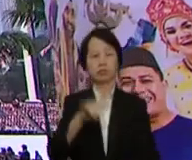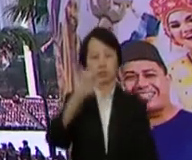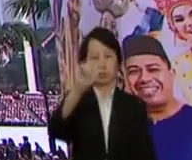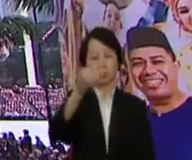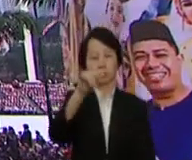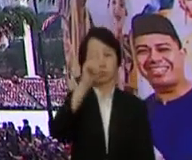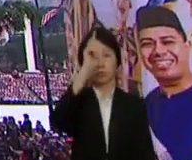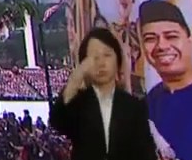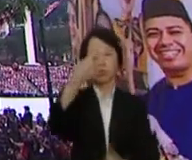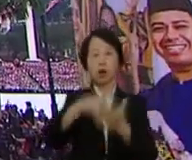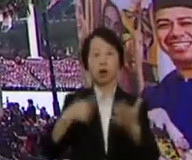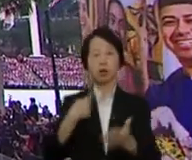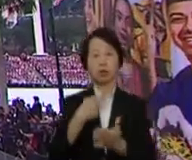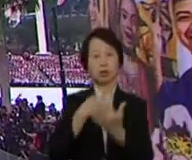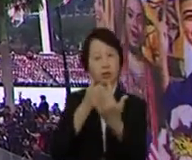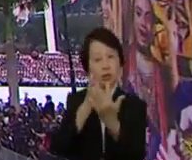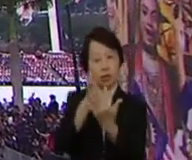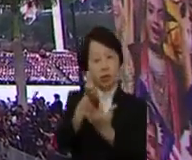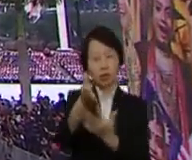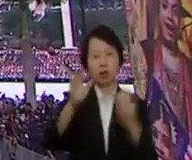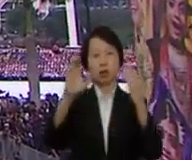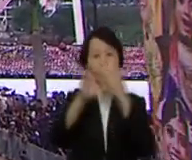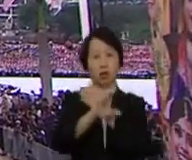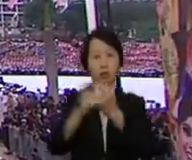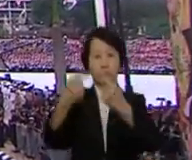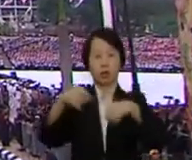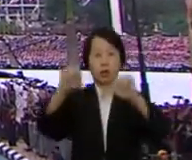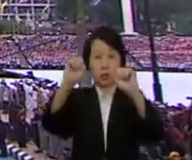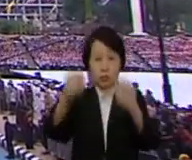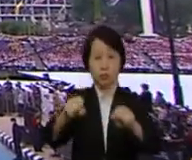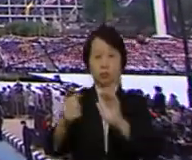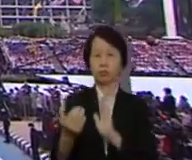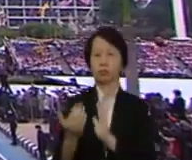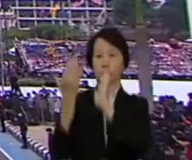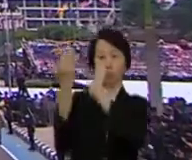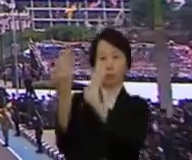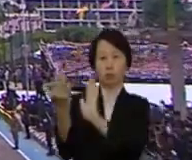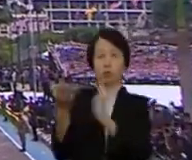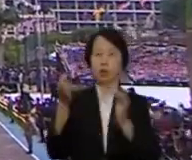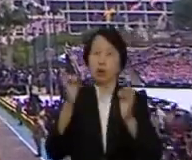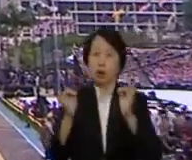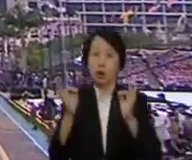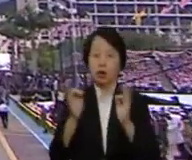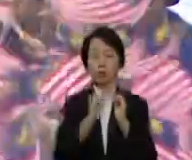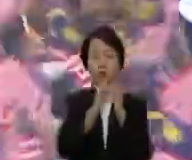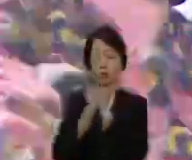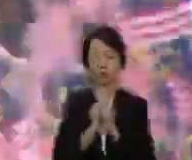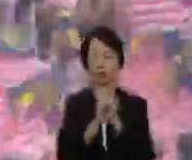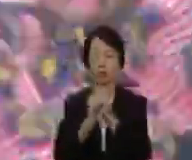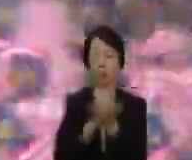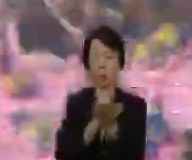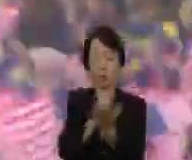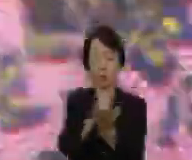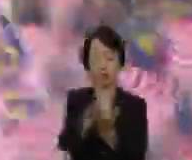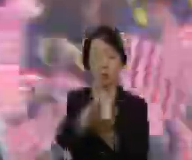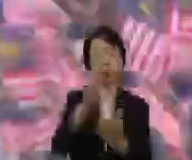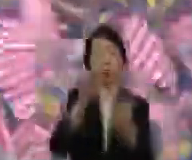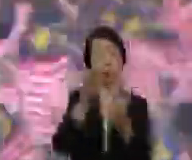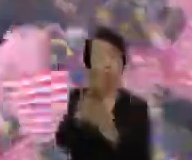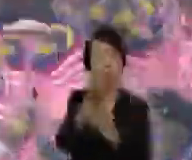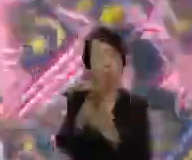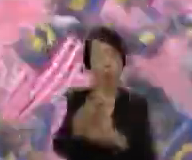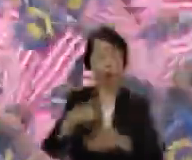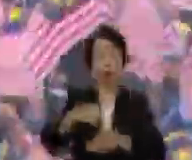Hakikatnya, apa sahaja yang kita lalui, cabaran yang mendatang mampu untuk kita depani jika kita bersama-sama melaluinya atas semangat